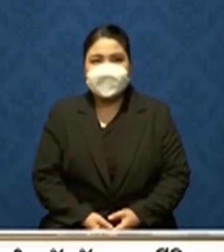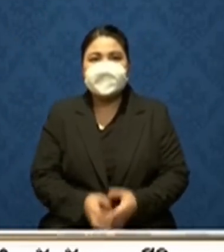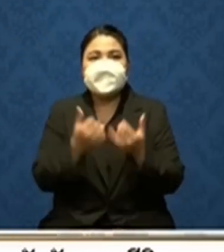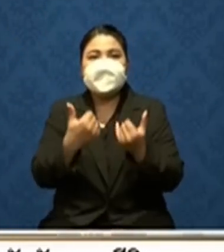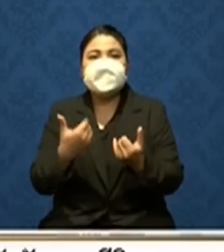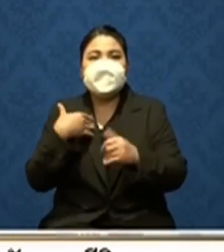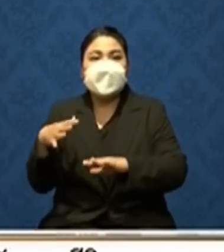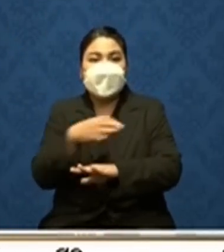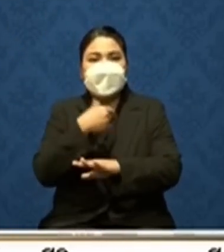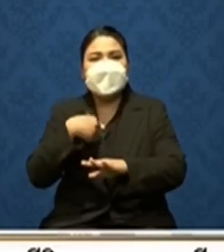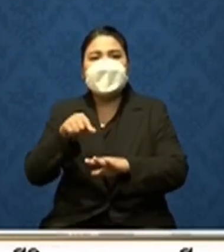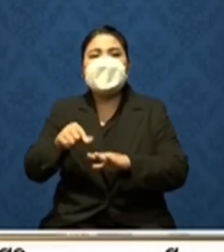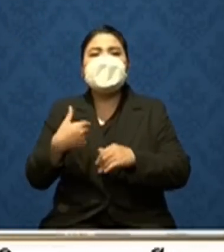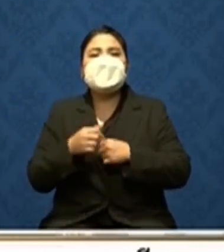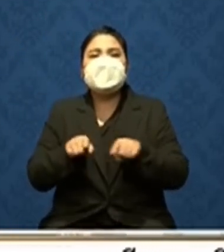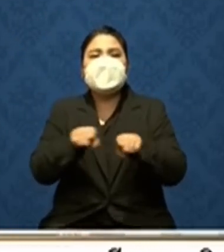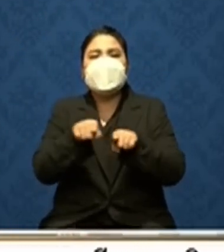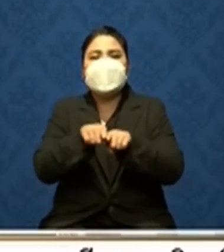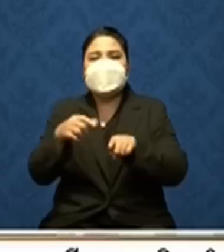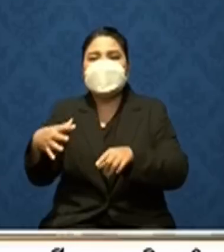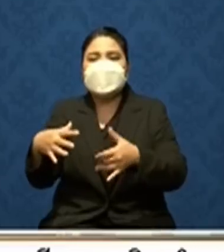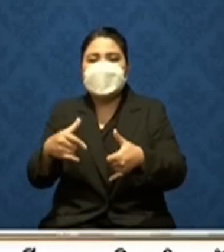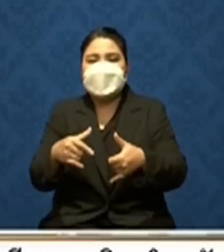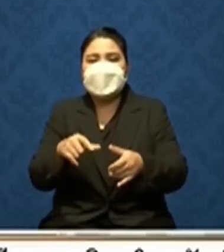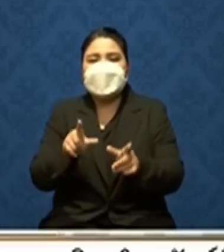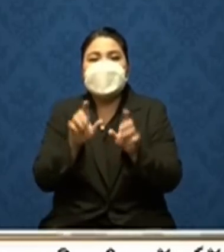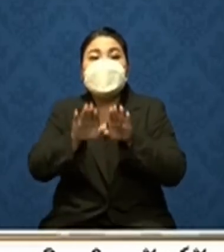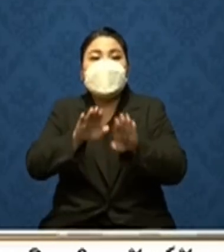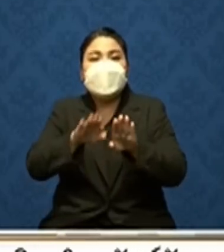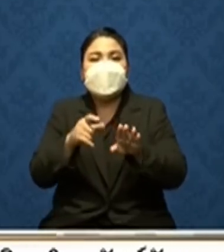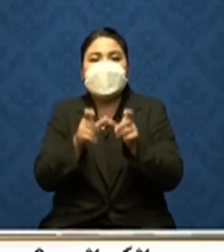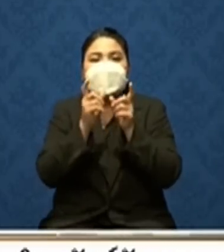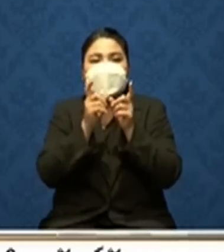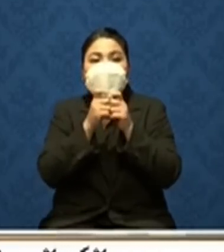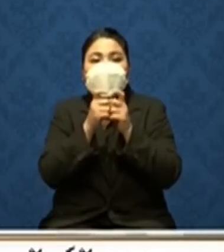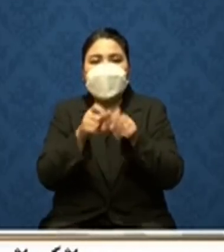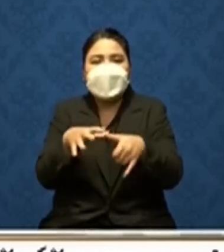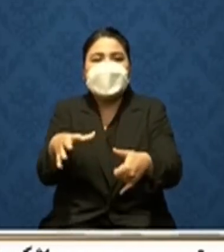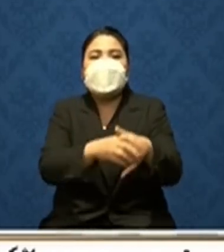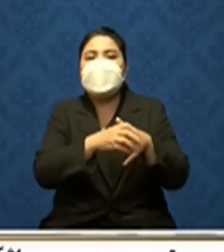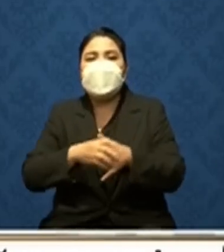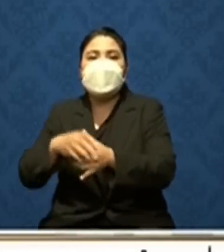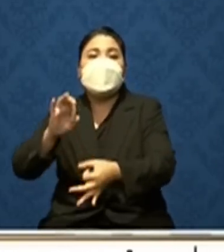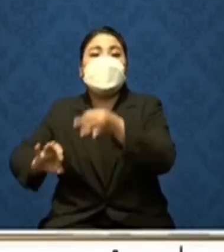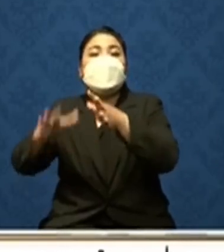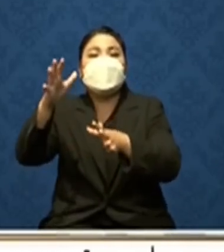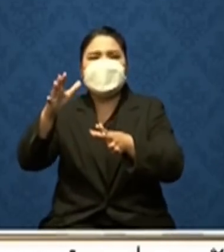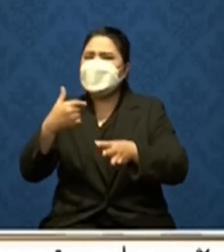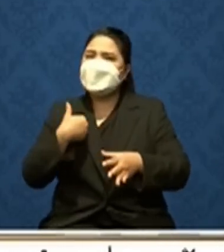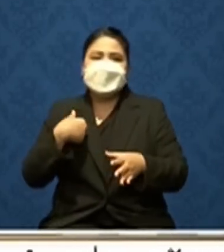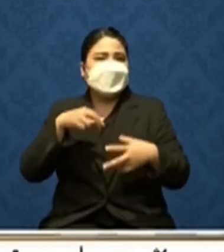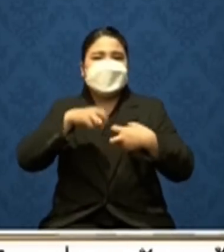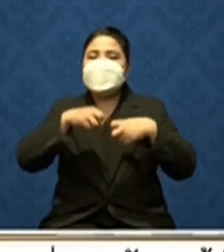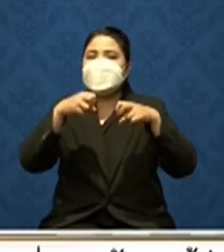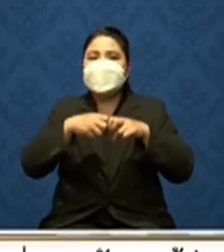จ๊อบหนูตัวเดียวเผาบ้านตัวเองนะครับท่านๆครับก็พังพินาศหมดท่านสั่งการให้